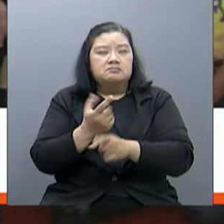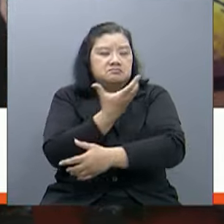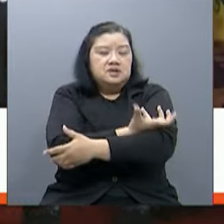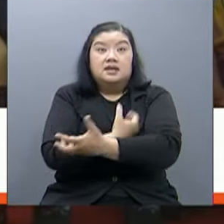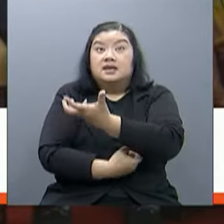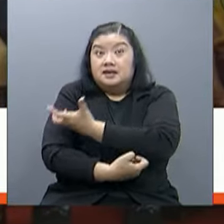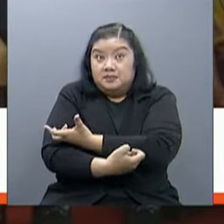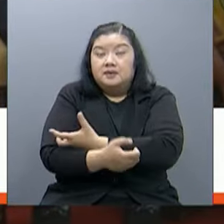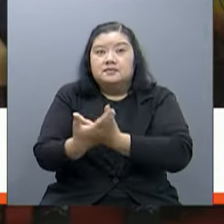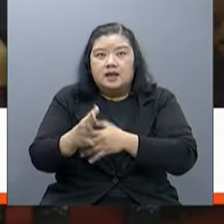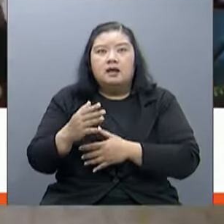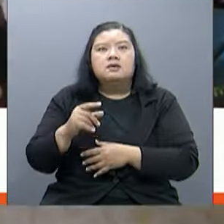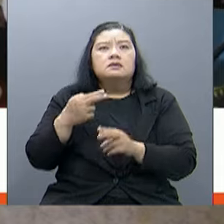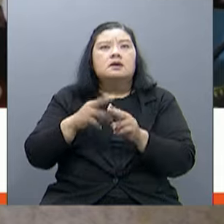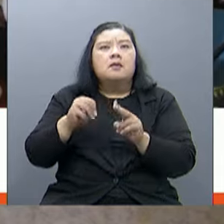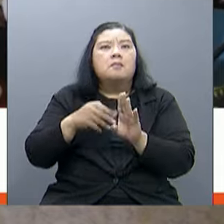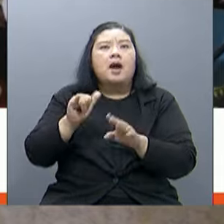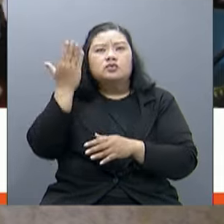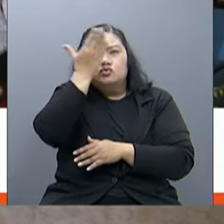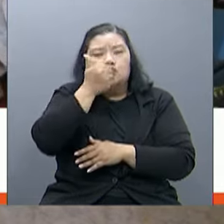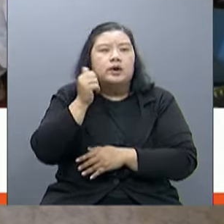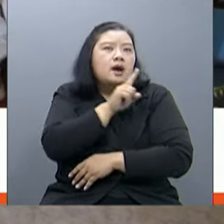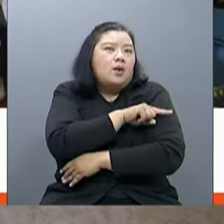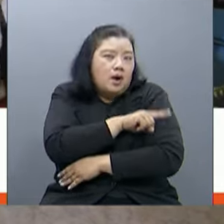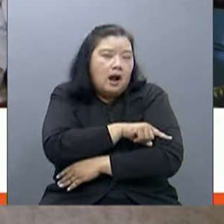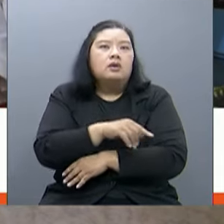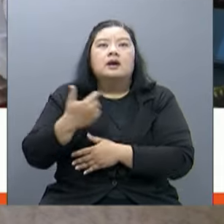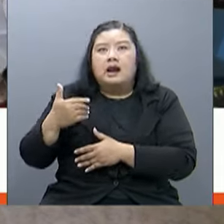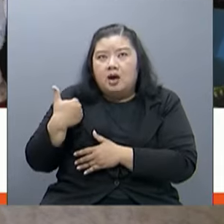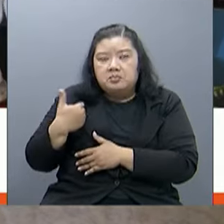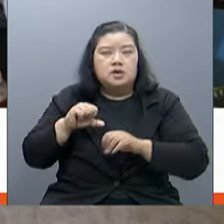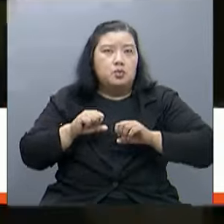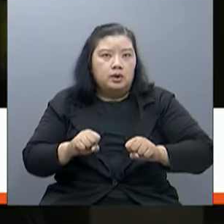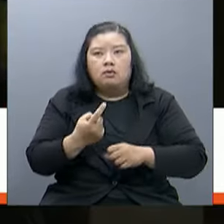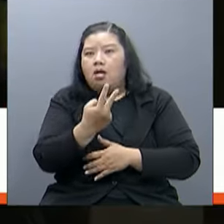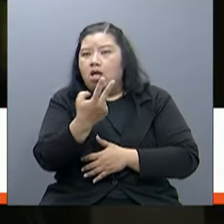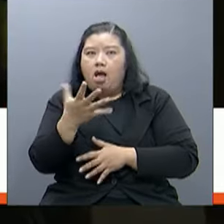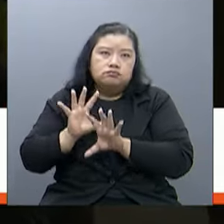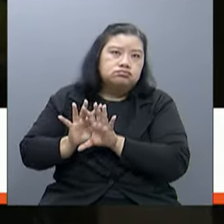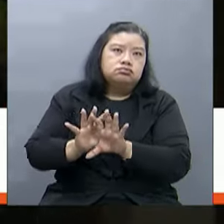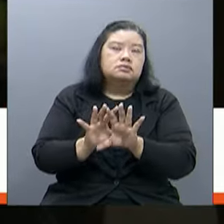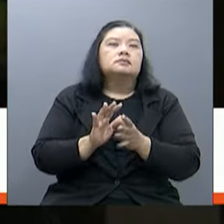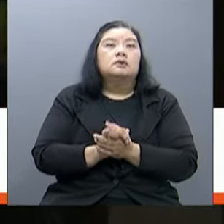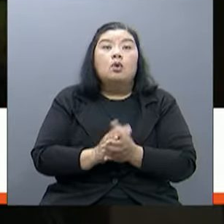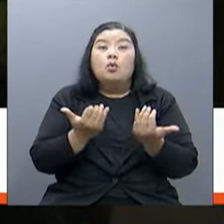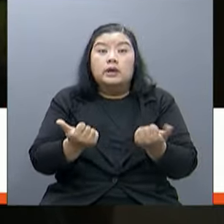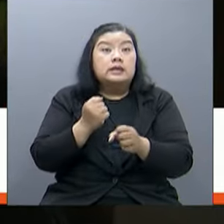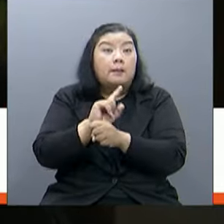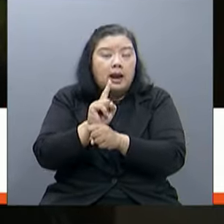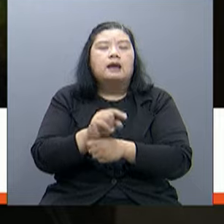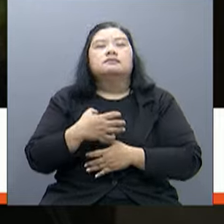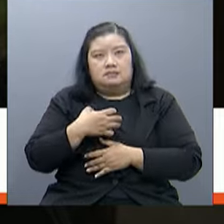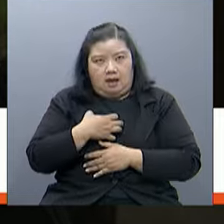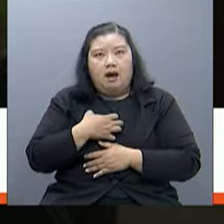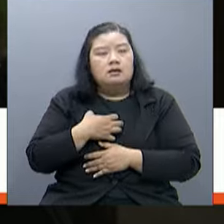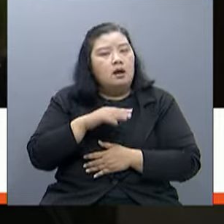าวไม้นภัสสิไปจนถึงนักแสดงดาวรุ่งค่ะกองทัพพีมากันหลายคนเลยล่ะค่ะกิจกรรมครั้งนี้เปิดโอกาสให้ทุกคนมาร่วมเป็น